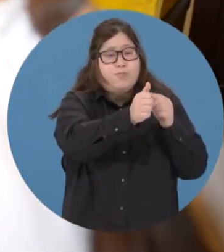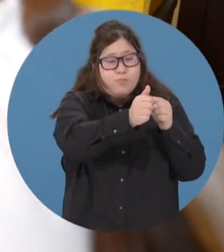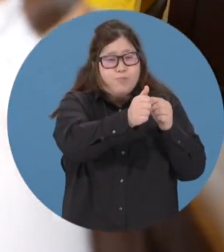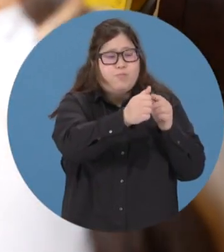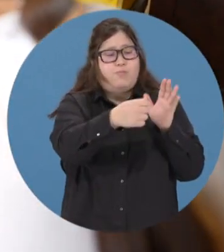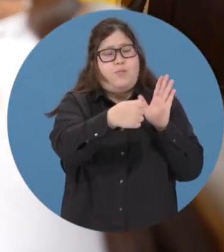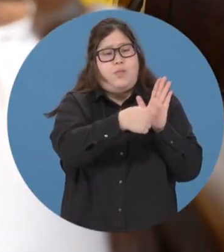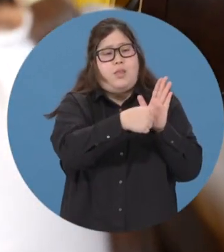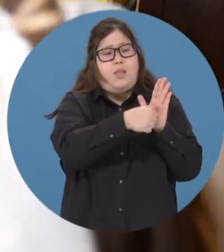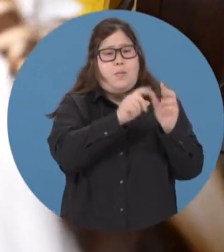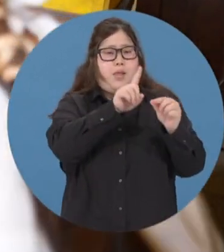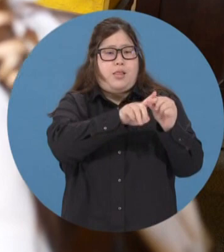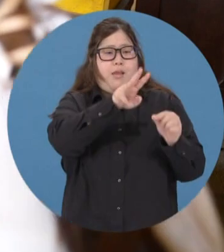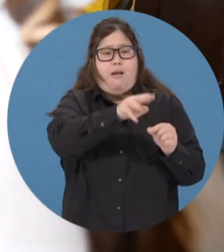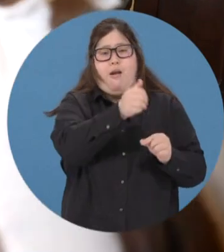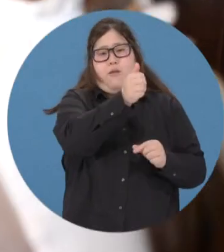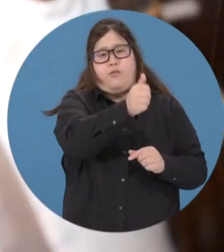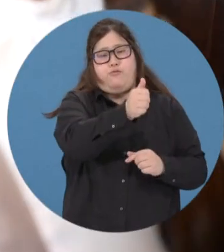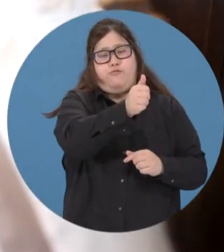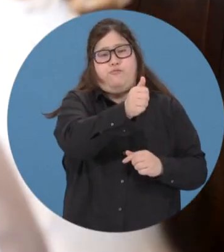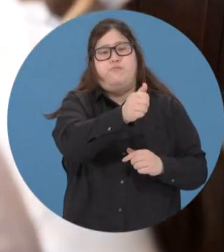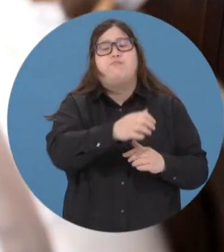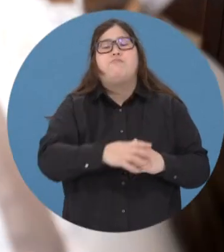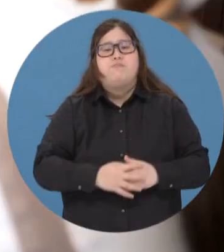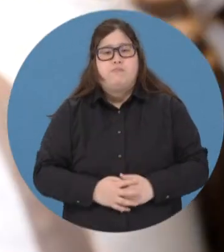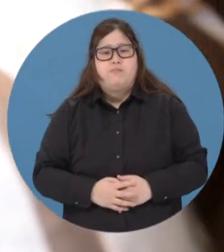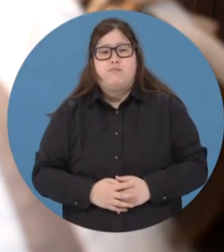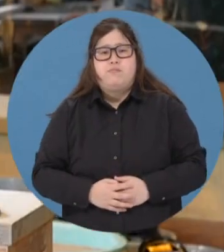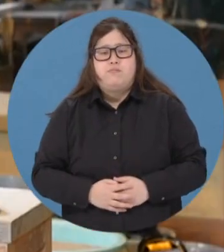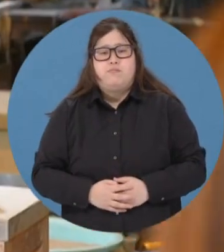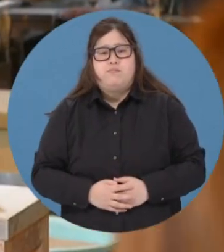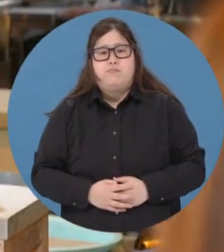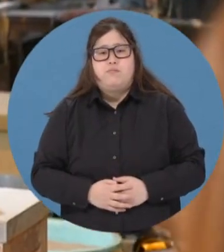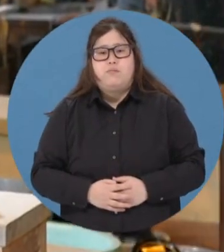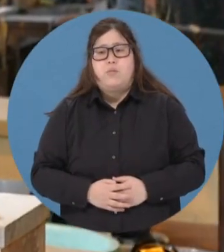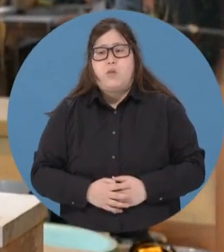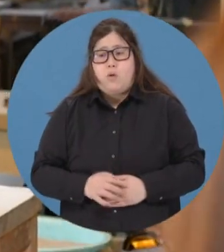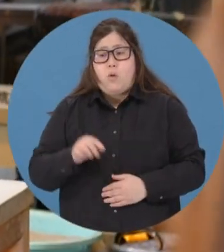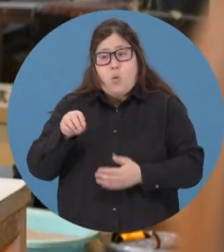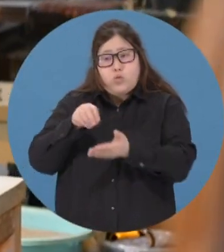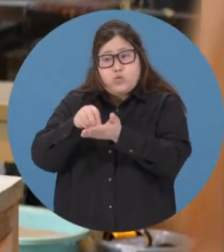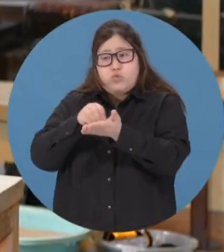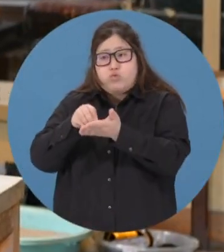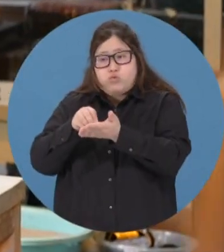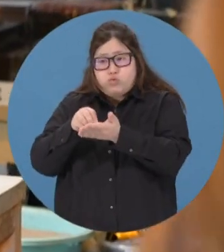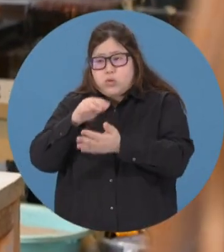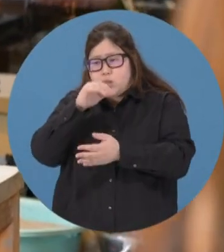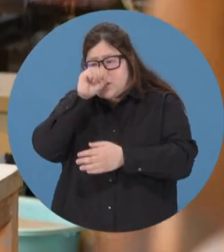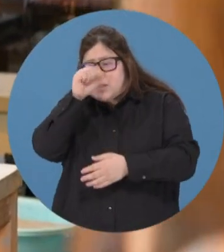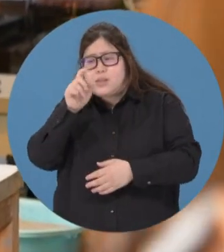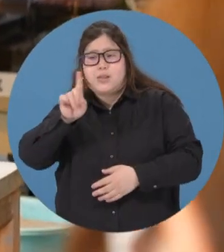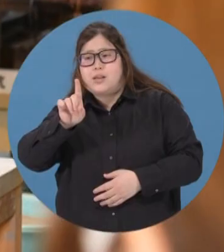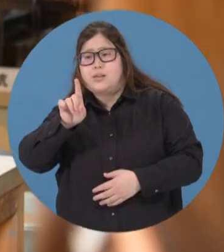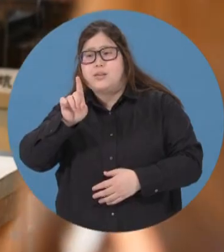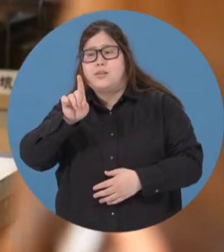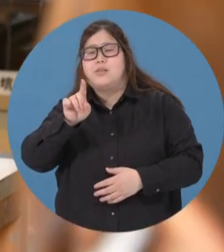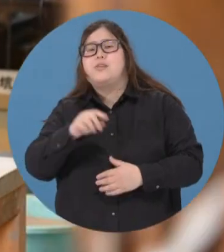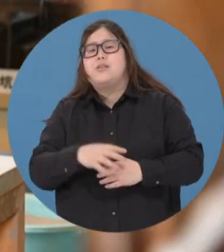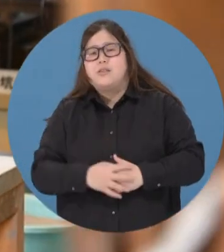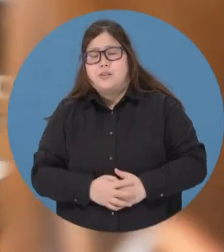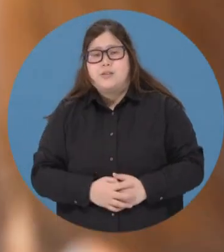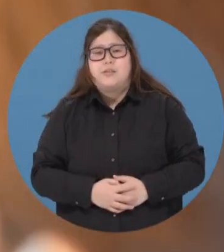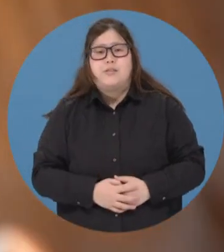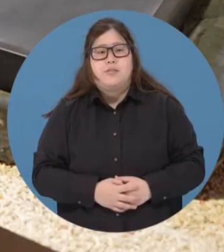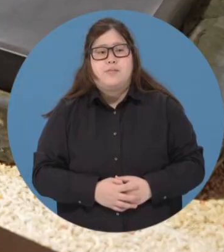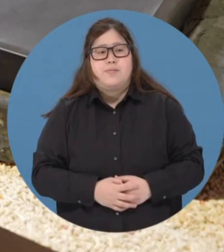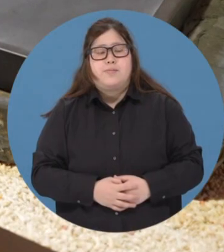この方ですね。 そうです、中川です。 中川さん、はい、雨畑すずりの素晴らしさというのは中川さんはどんな風に感じ